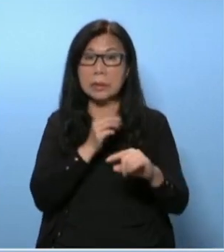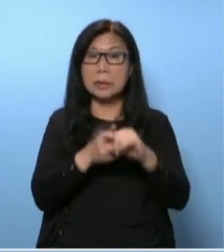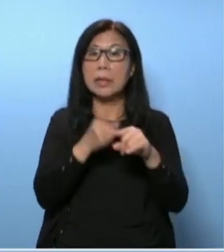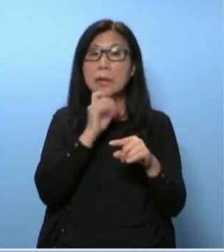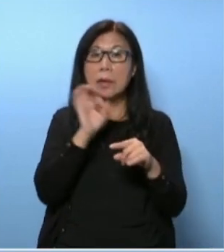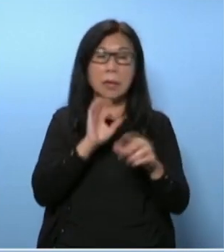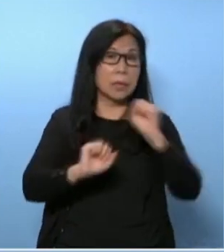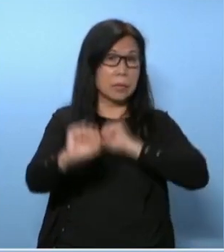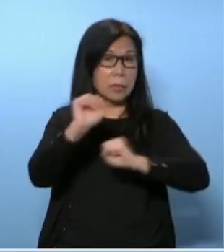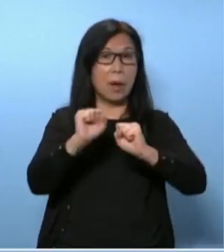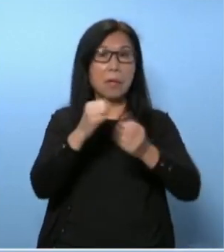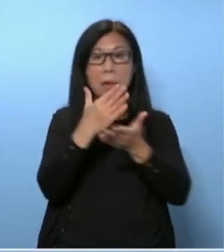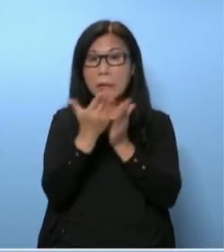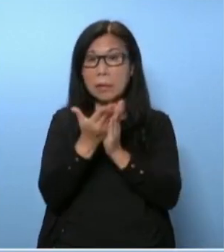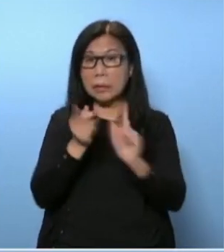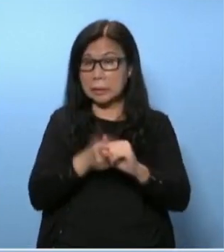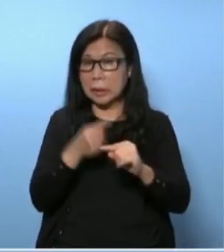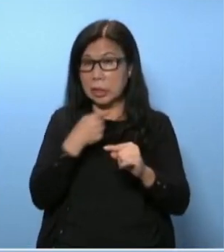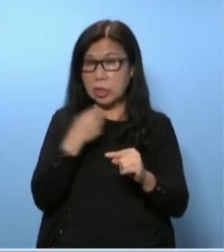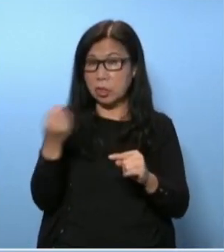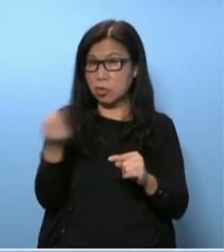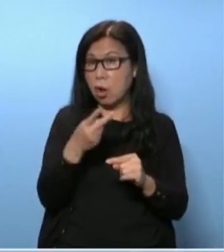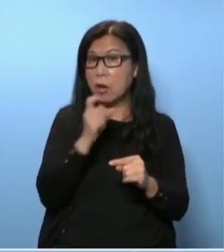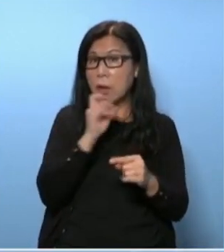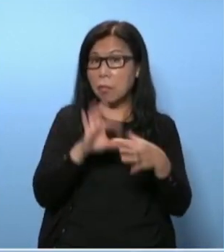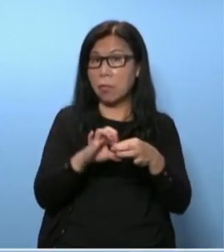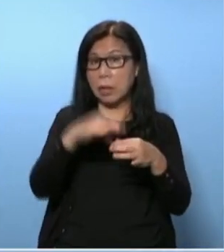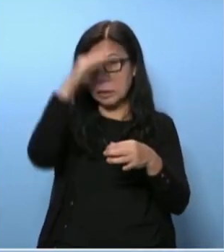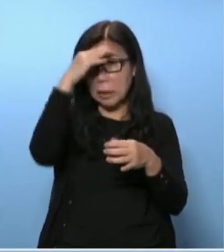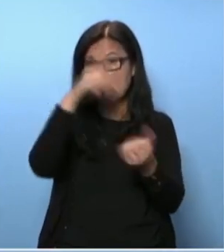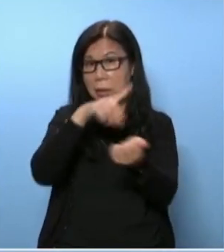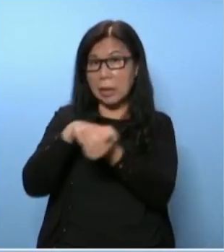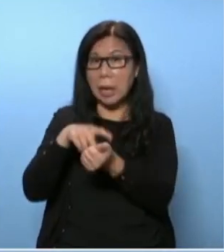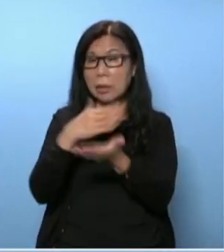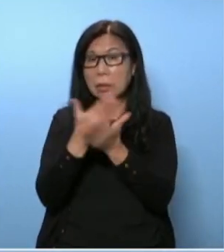做嘅行為咧，是否係需要我哋採取呢啲行動？多謝主席。 最後一。